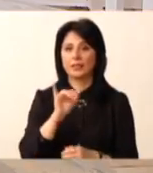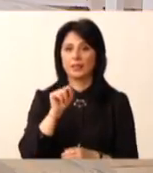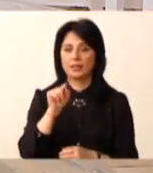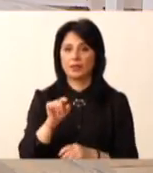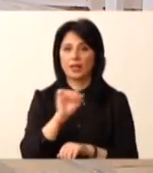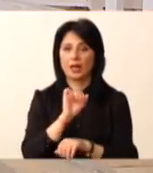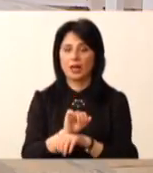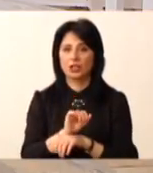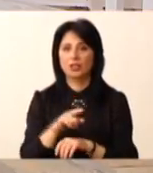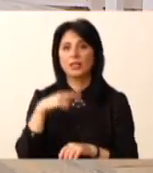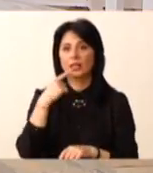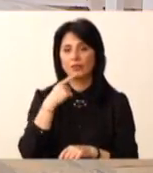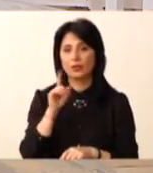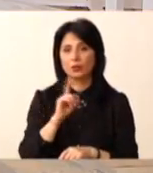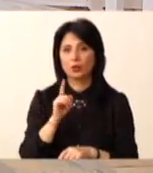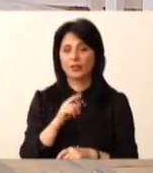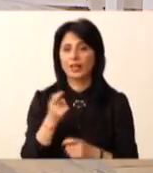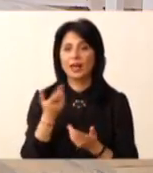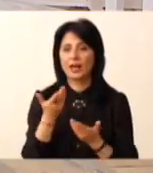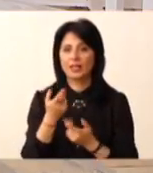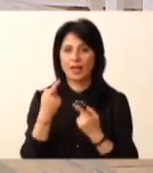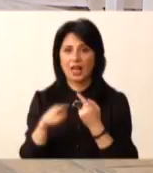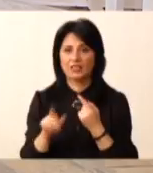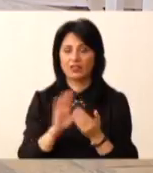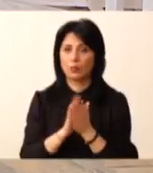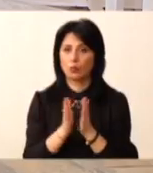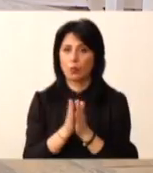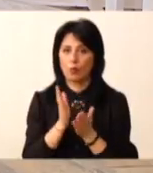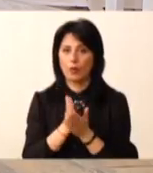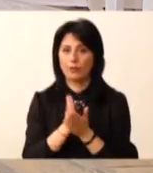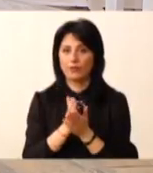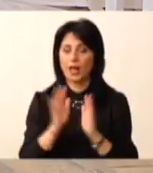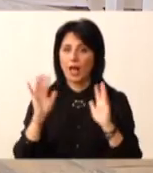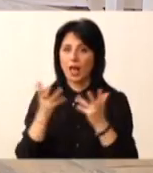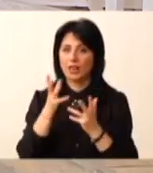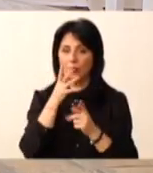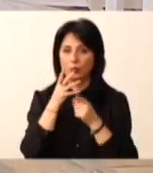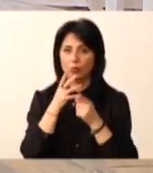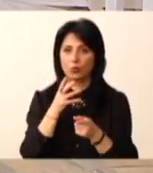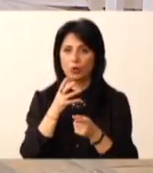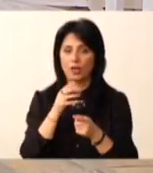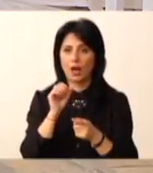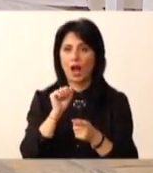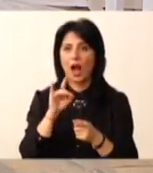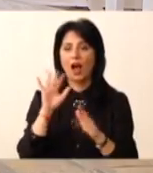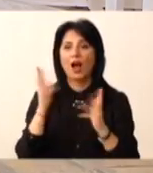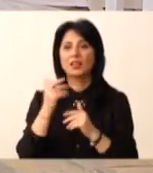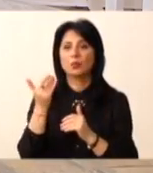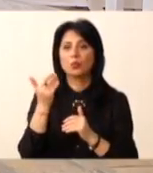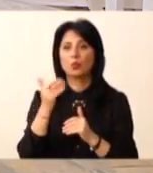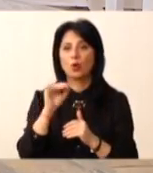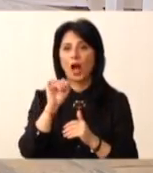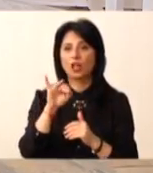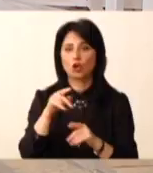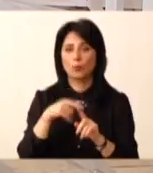თქვენ გაჩერდით და ბრძანებდით, რითი განსხვავდება ეს მდგომარეობები. ანუ ანთების დროსაც, ავტოიმუნური ანთების